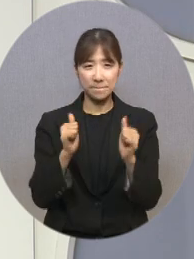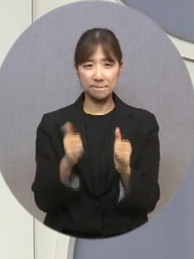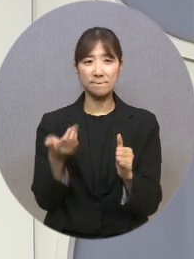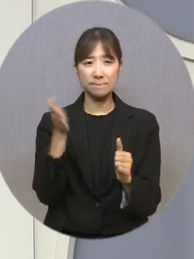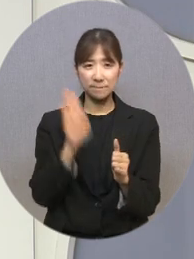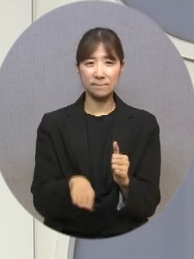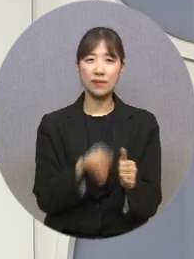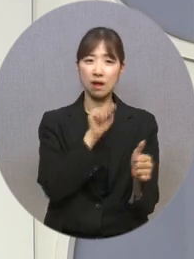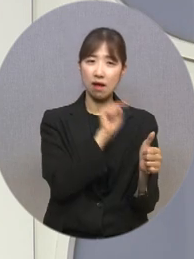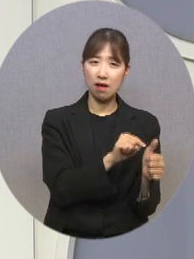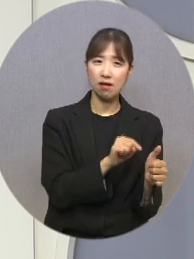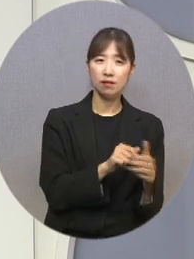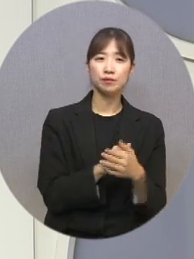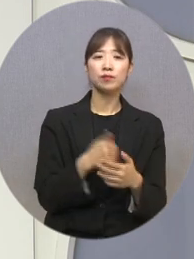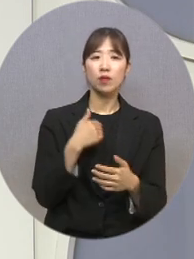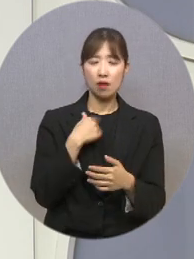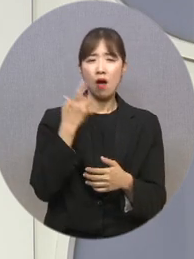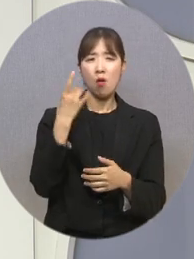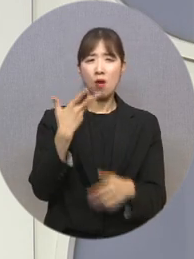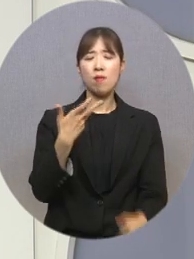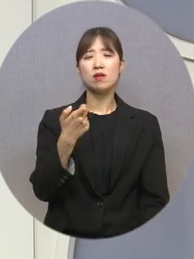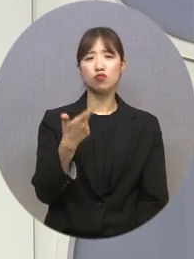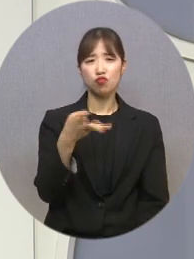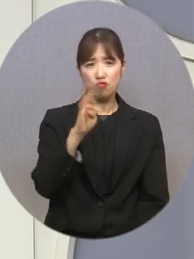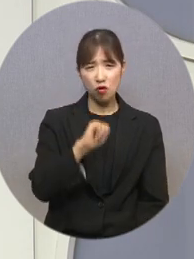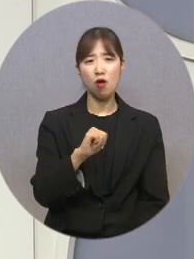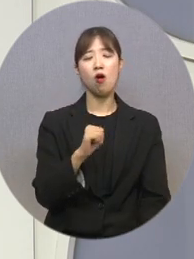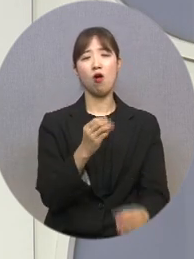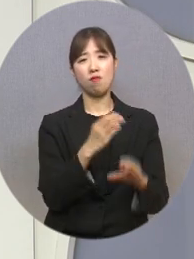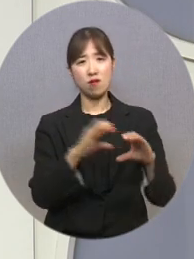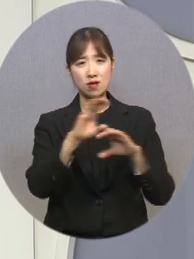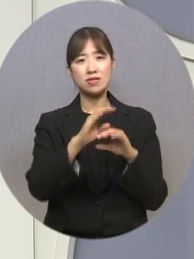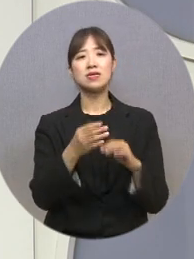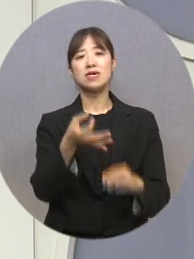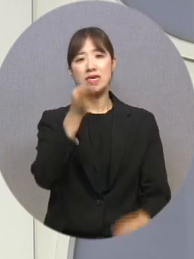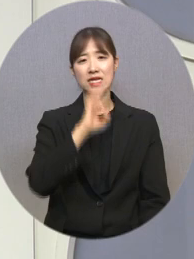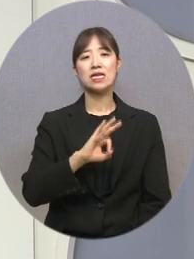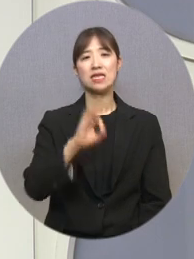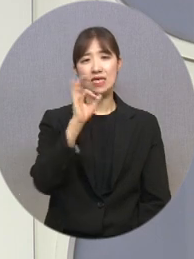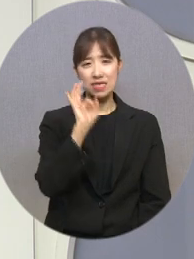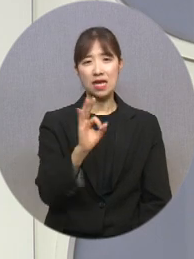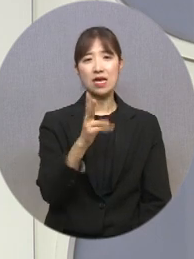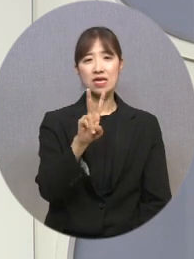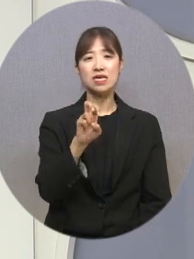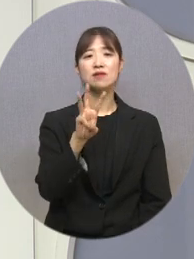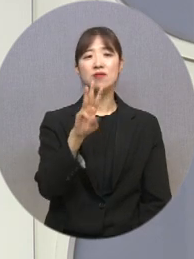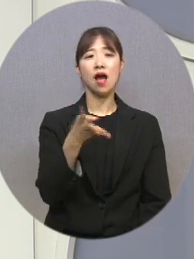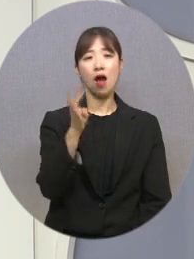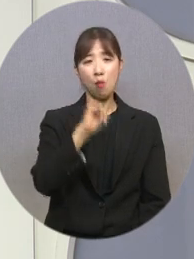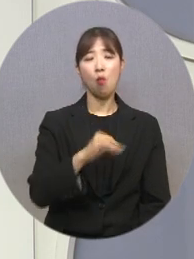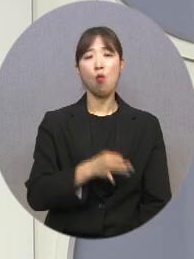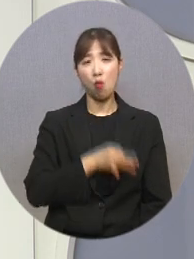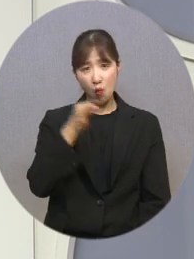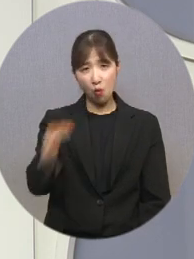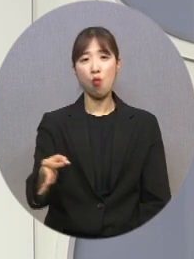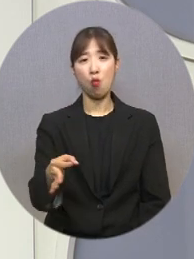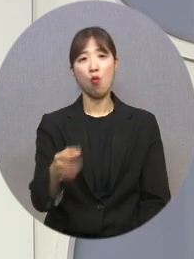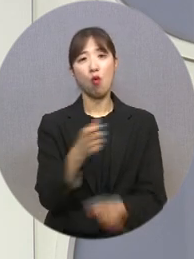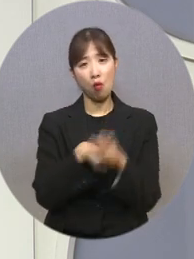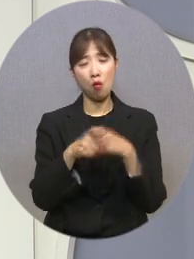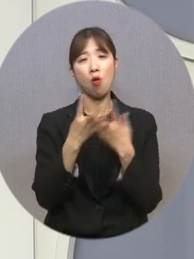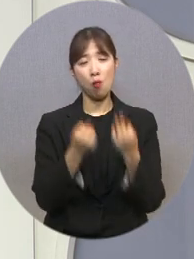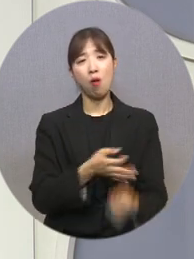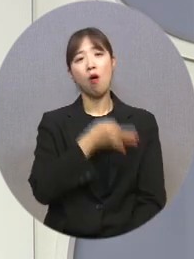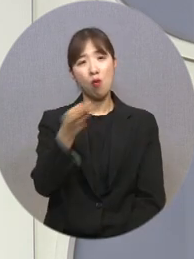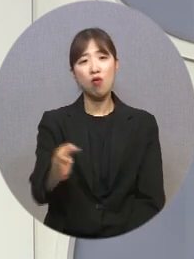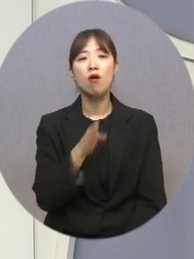피고인이 주장하는 게 나는 원금 86억 플러스 이자 23억인가 이걸 더 줬는데 그러면 충분히 원금보다